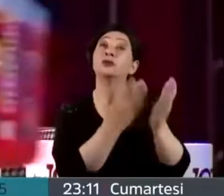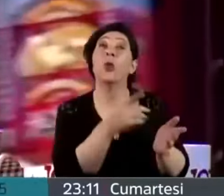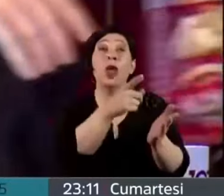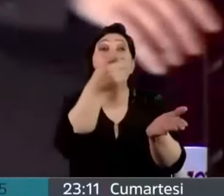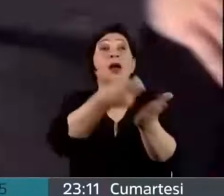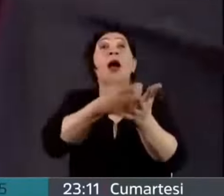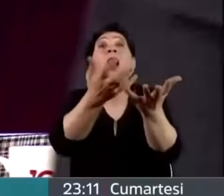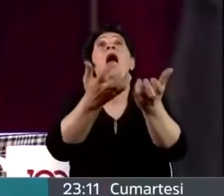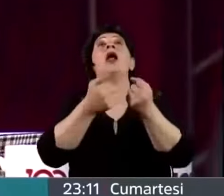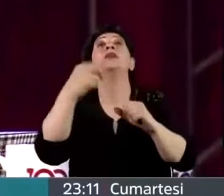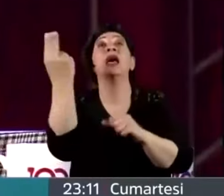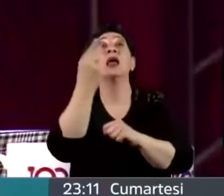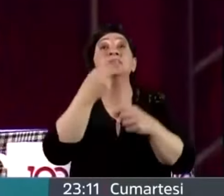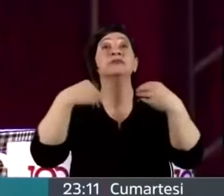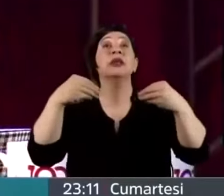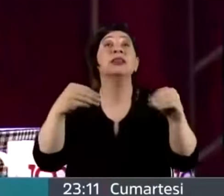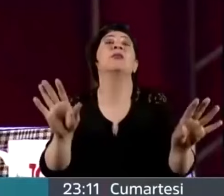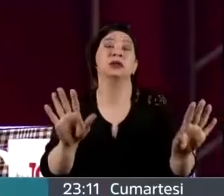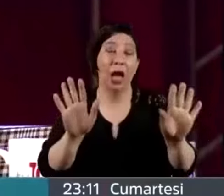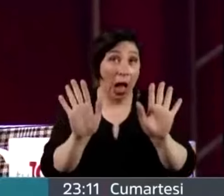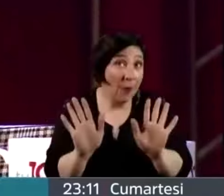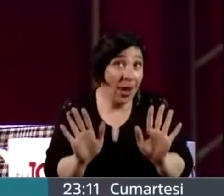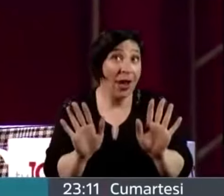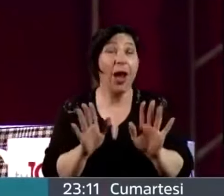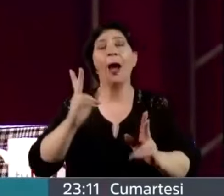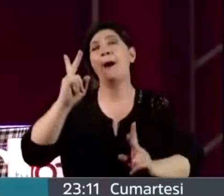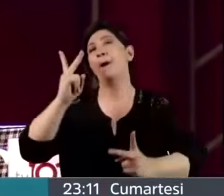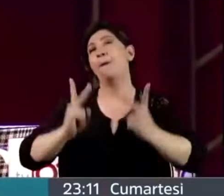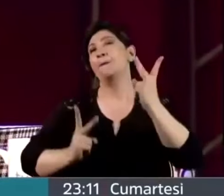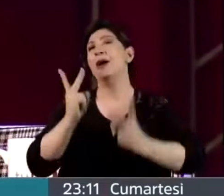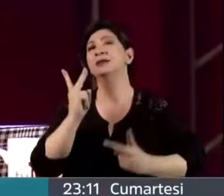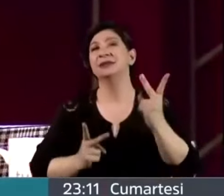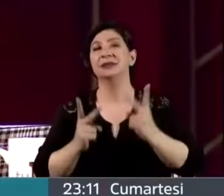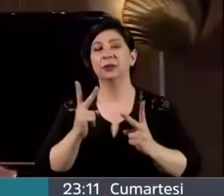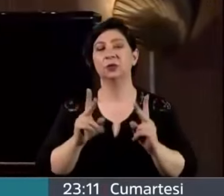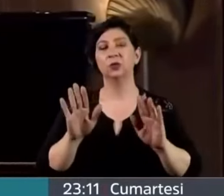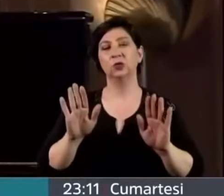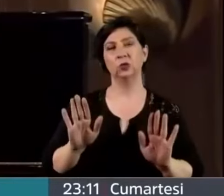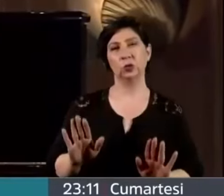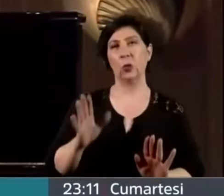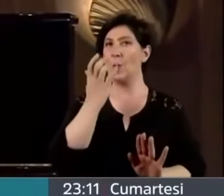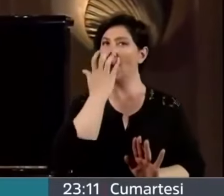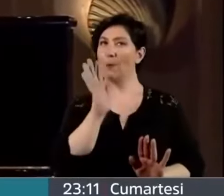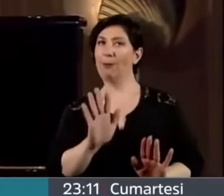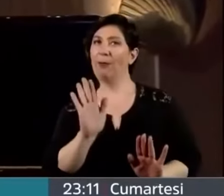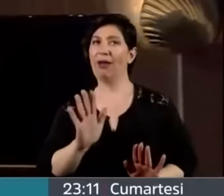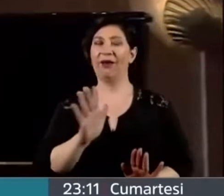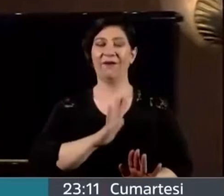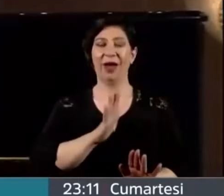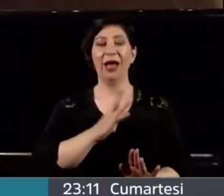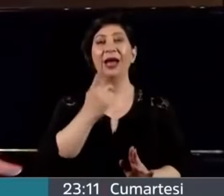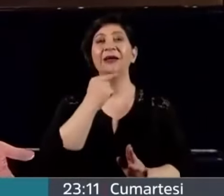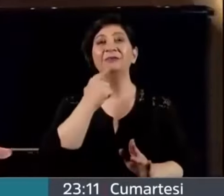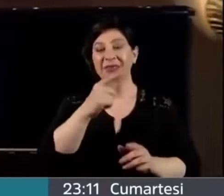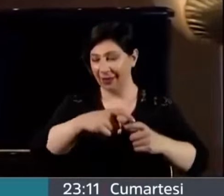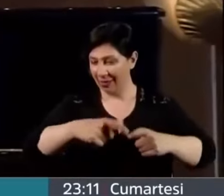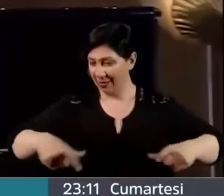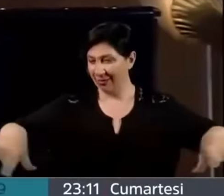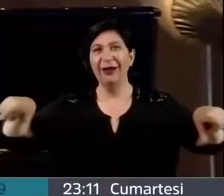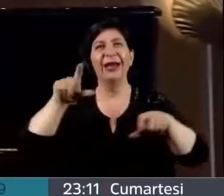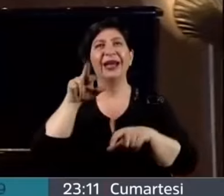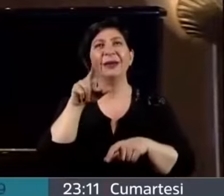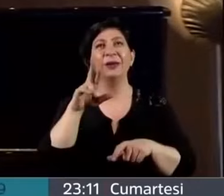almasa bu kadar resim satılmaz zaten. Ama bazıları da şeydir böyle dururlar. Bir de durup bekleyenler vardır. Kırmızı halda falan. Herkes